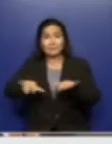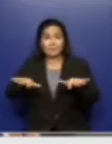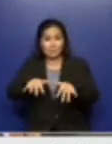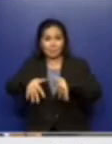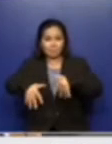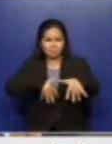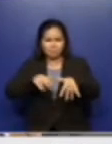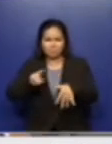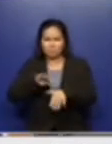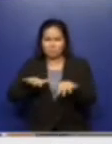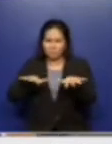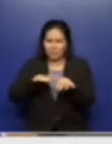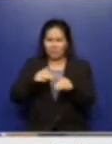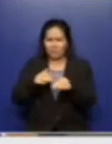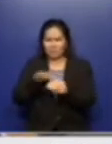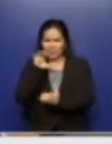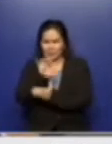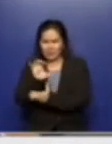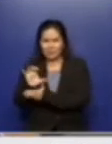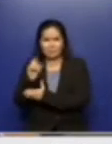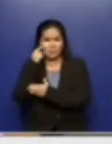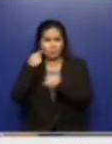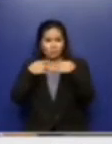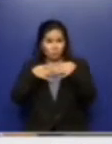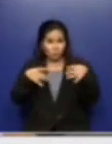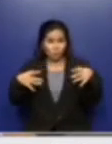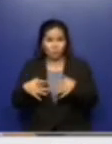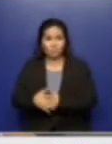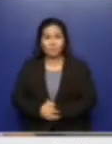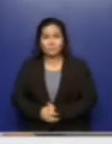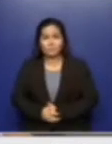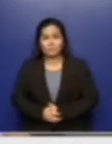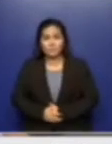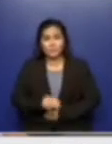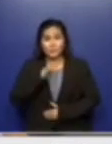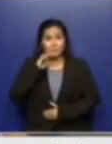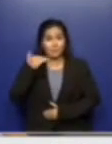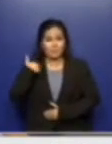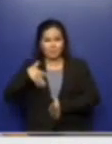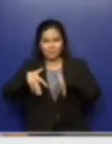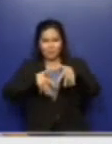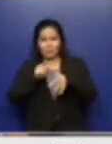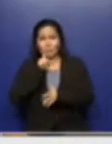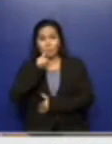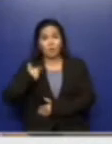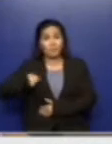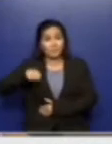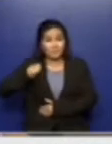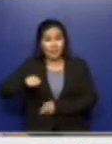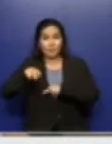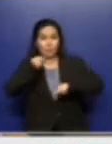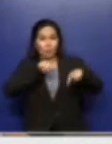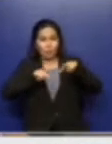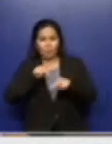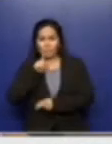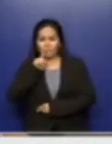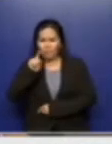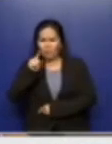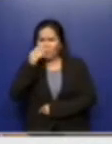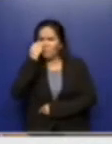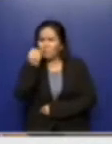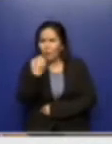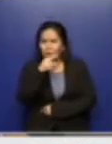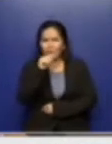ผมเกรงว่ามันน่าจะไม่ถูกต้องนะฮะแล้วถ้าเกิดมีชาวบ้านไปร้องศาลปกครองหรือมีใครไปร้องศาลปกครองว่ากฎหมายฉ